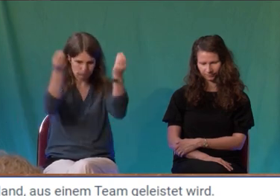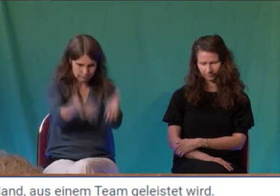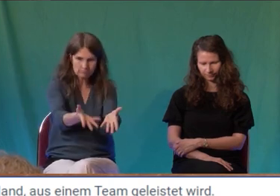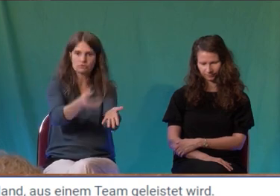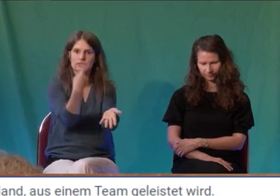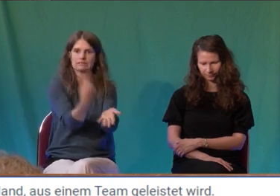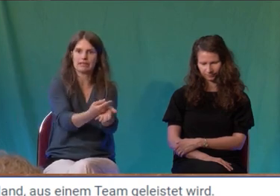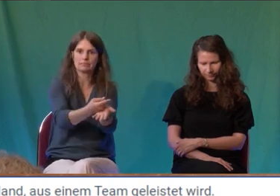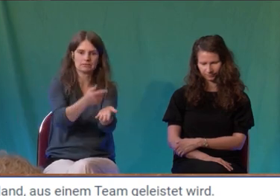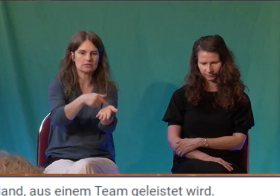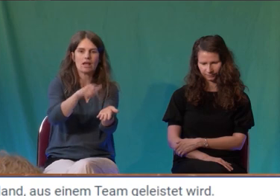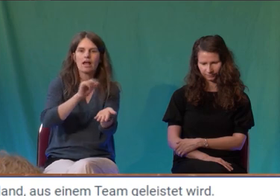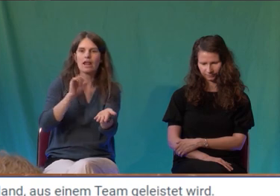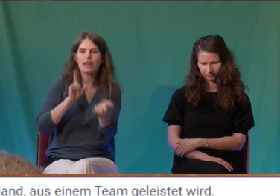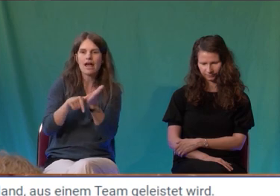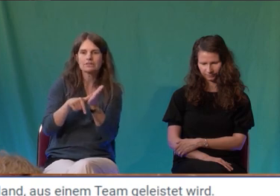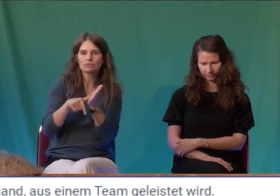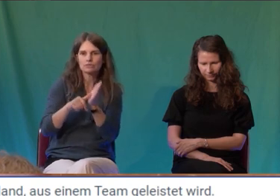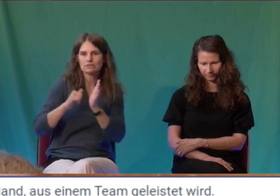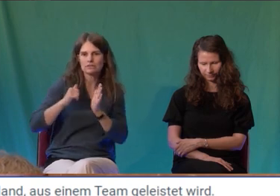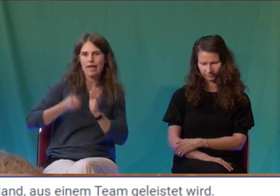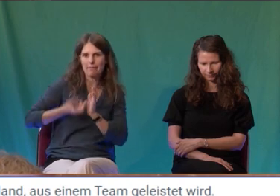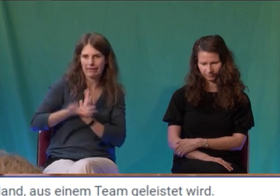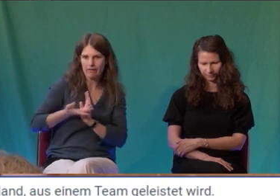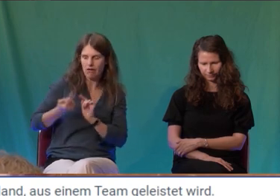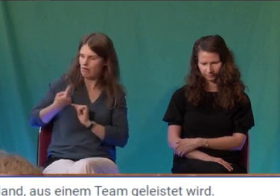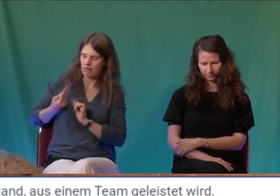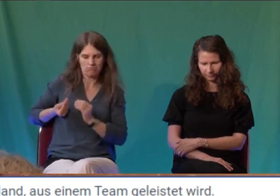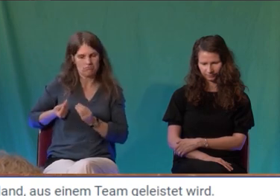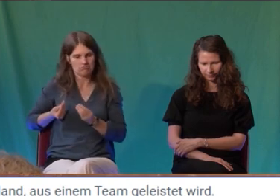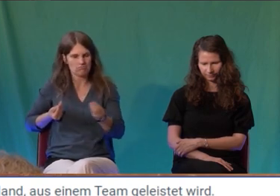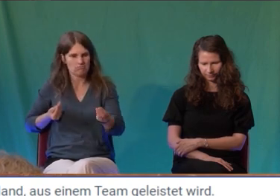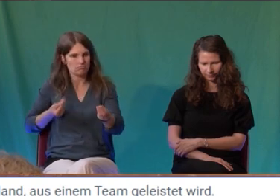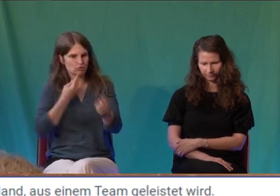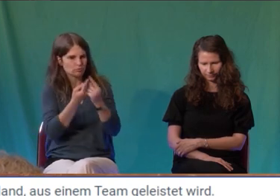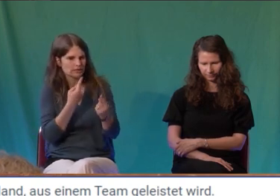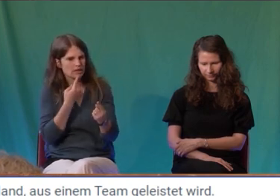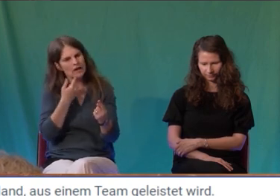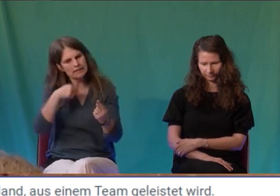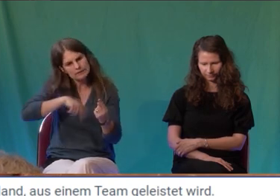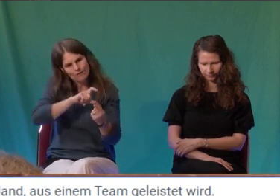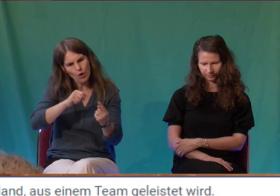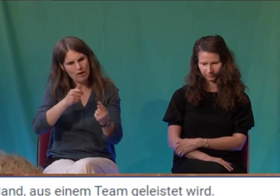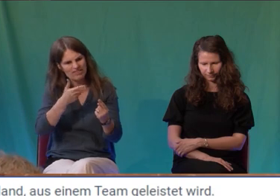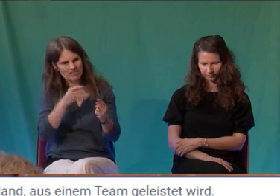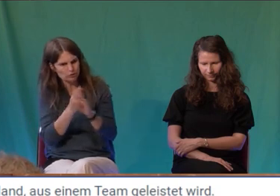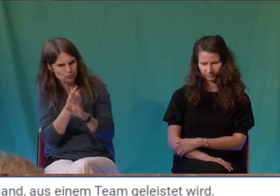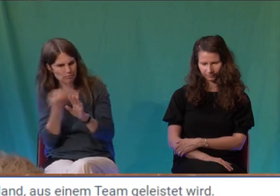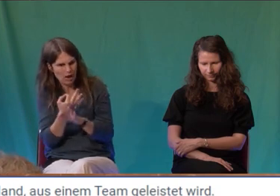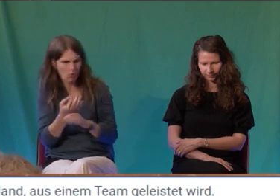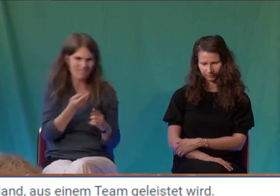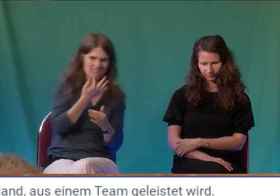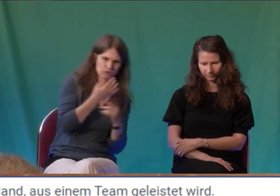mit den Eltern gemeinsam besprechen kann auch wie viel Stunden brauchen wir diese Woche davon und wie viel brauchen wir davon also das hörte sich so